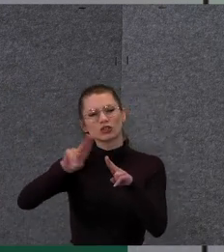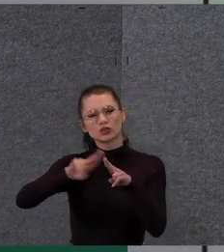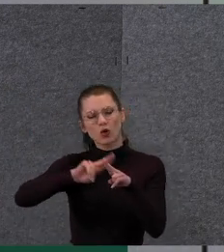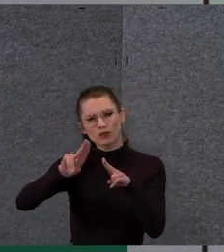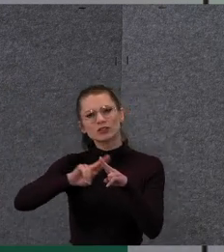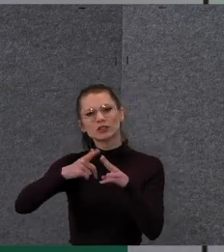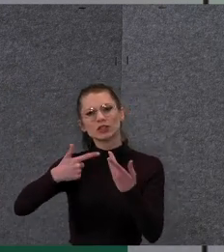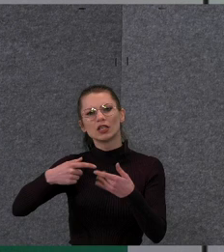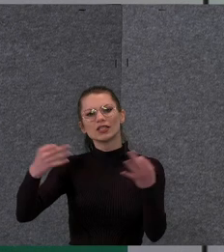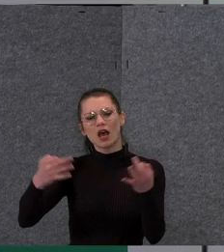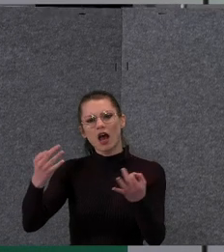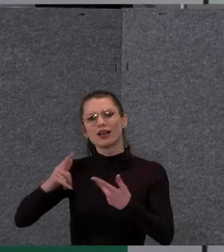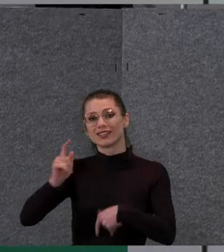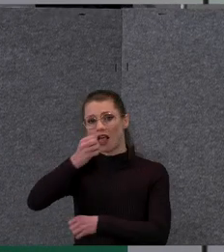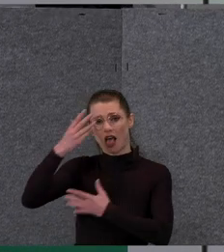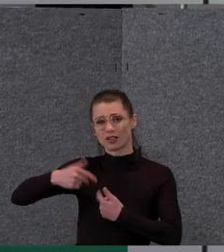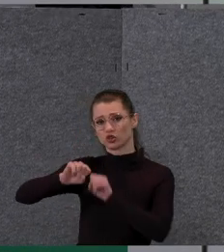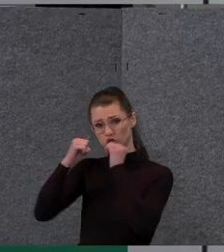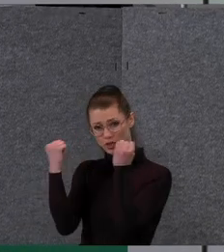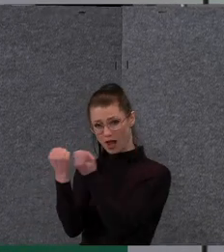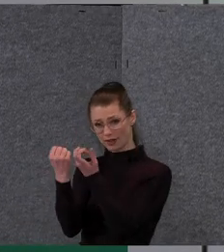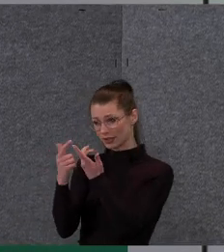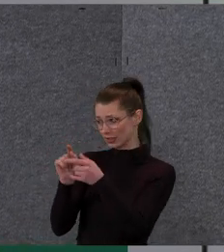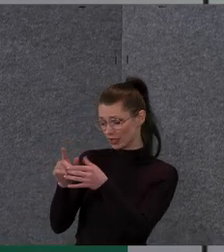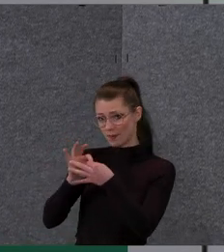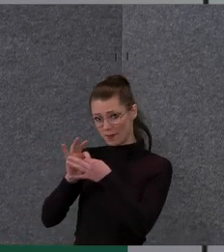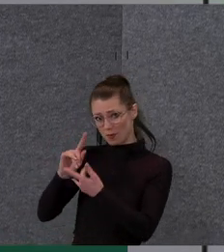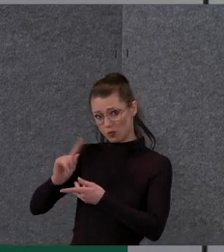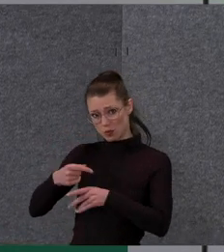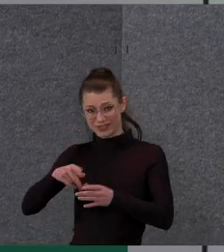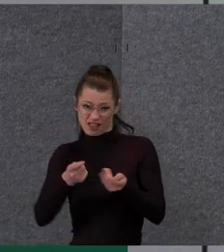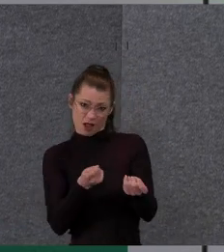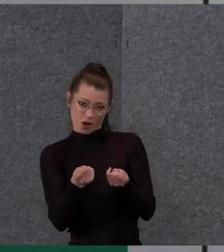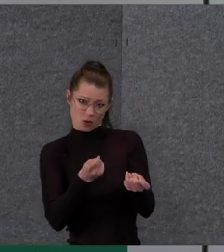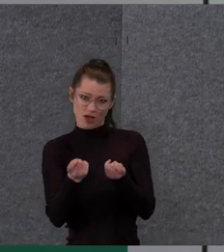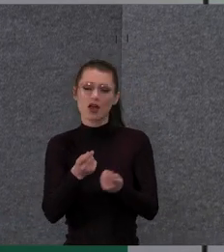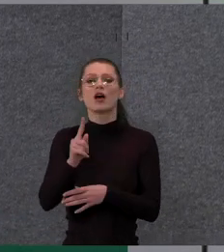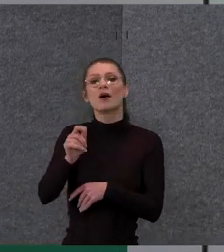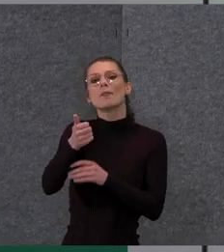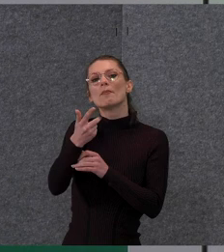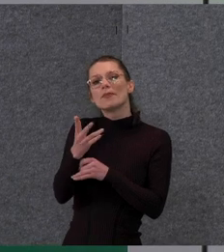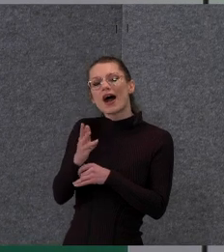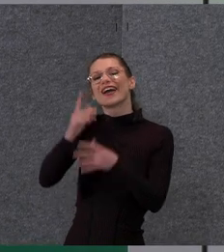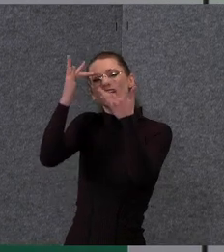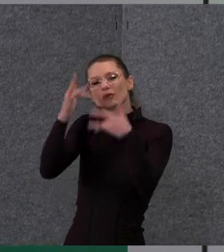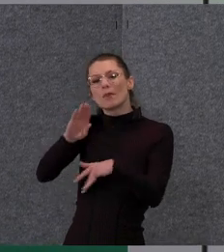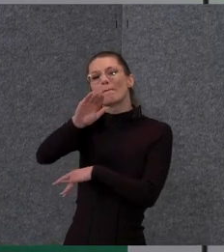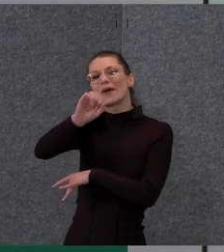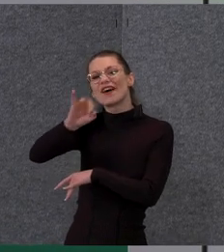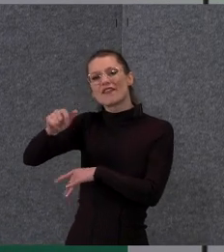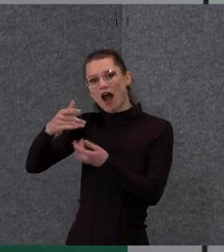Rüstungsgütern oder Kriegswaffen eine Genehmigung. Die wird von der BAFA ausgestellt. Ich halte einige der Genehmigungen heute schon